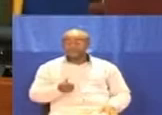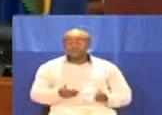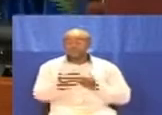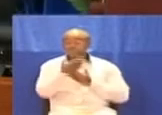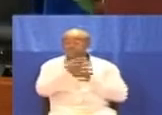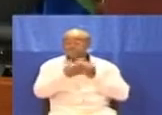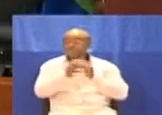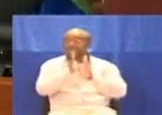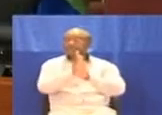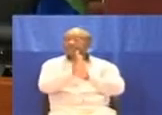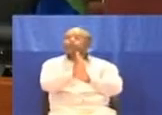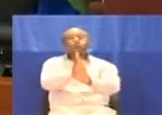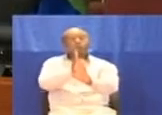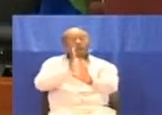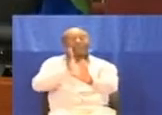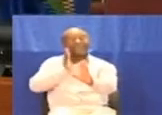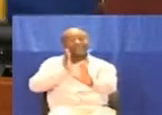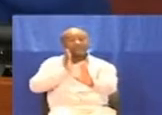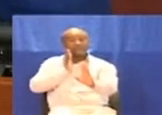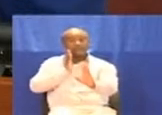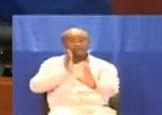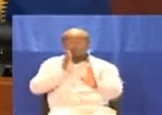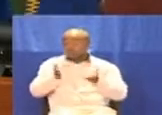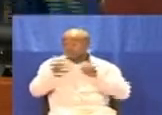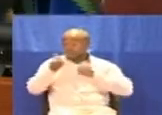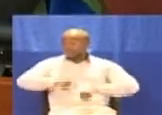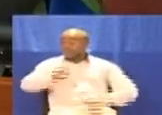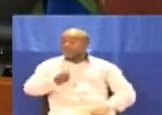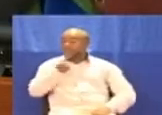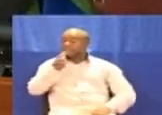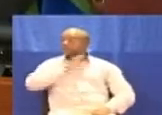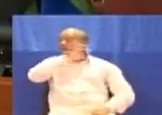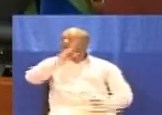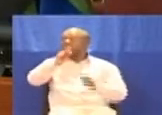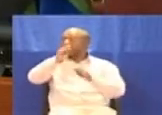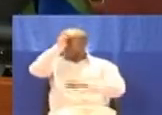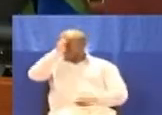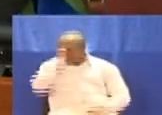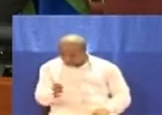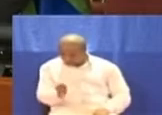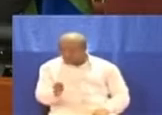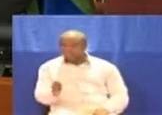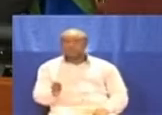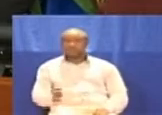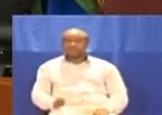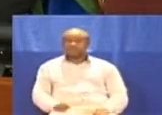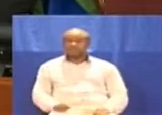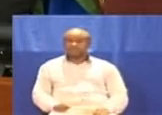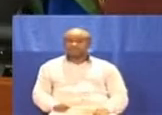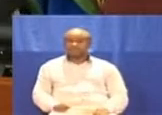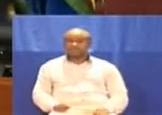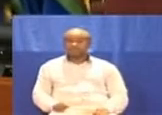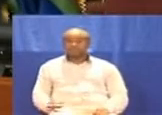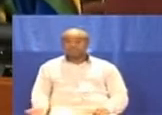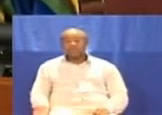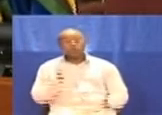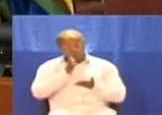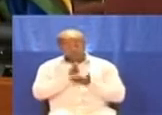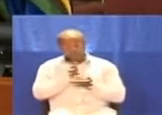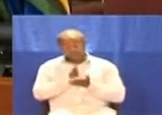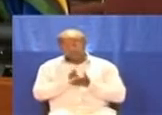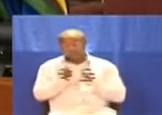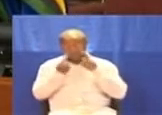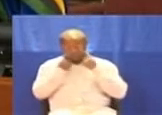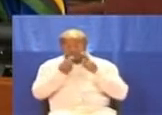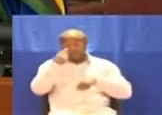inyoke. Maana mtawala akisema, amesema. Ndio maana mtawala. Na kwa kweli